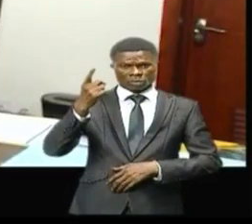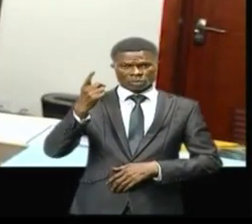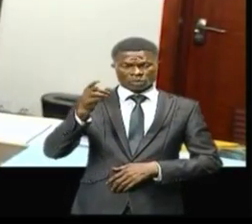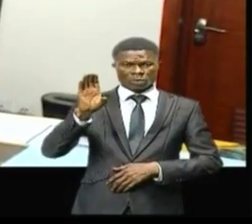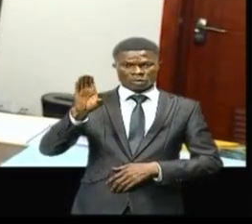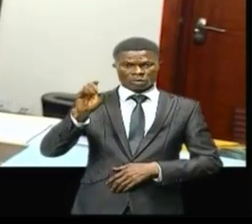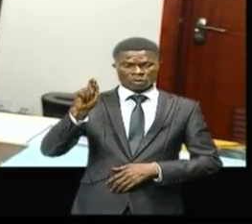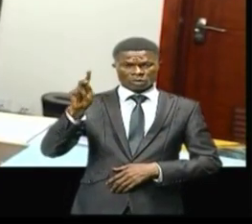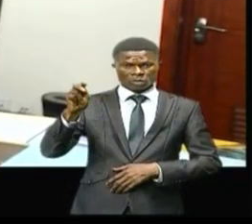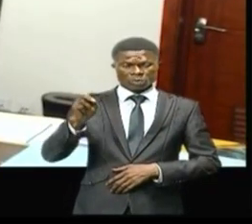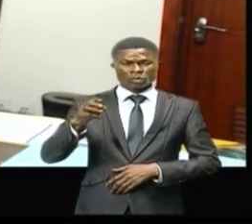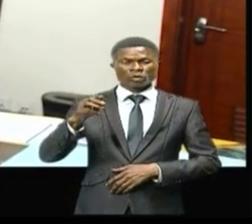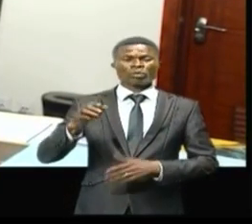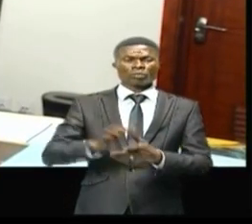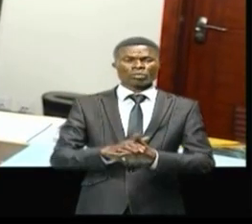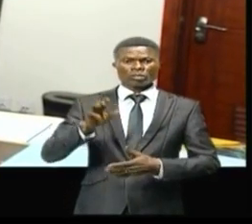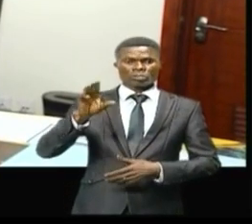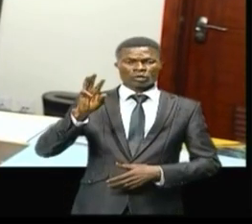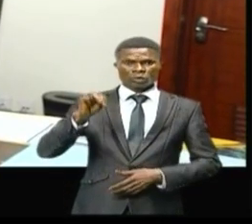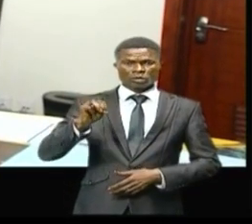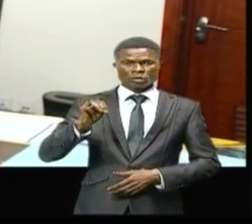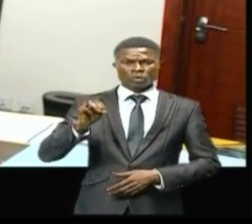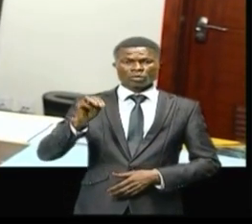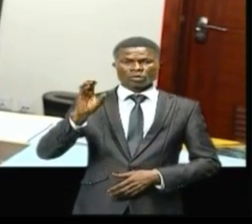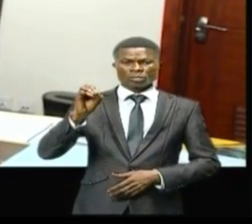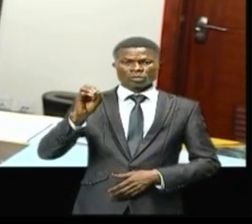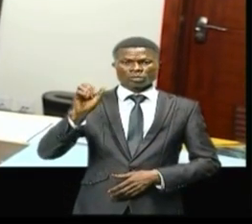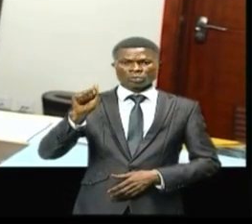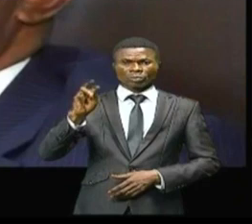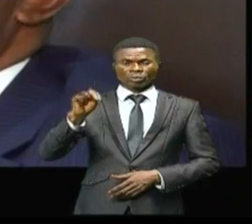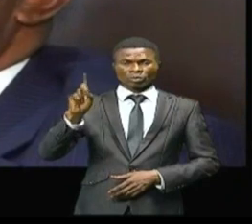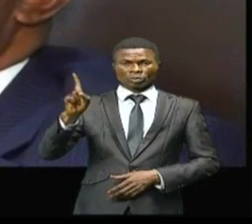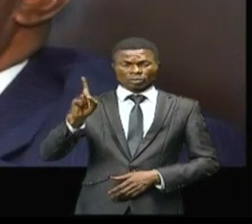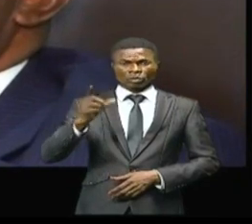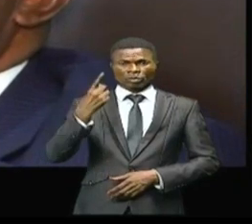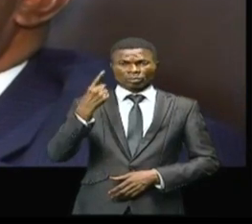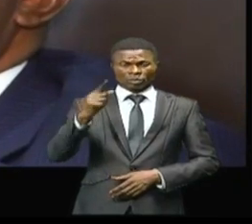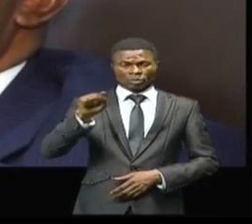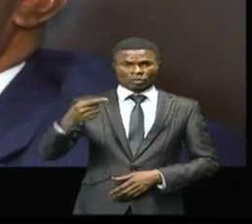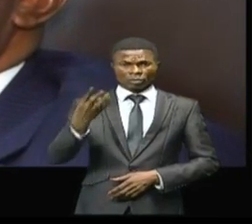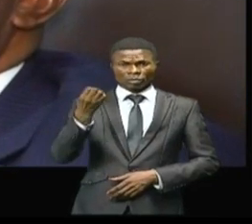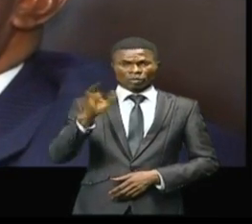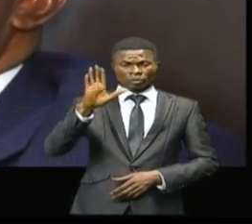CTCO la létalité est à 1,45%